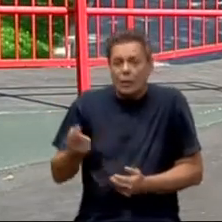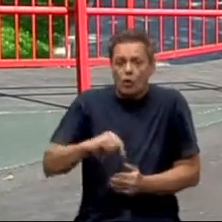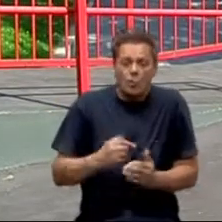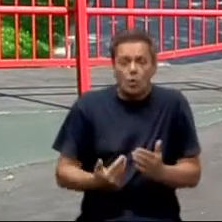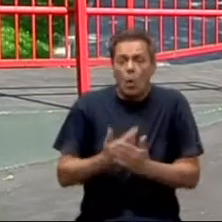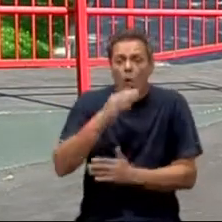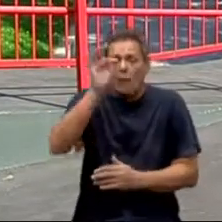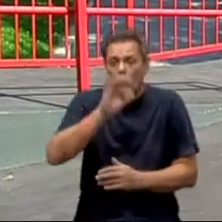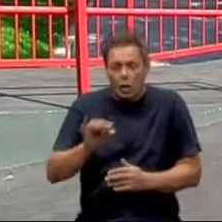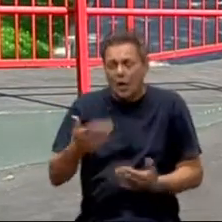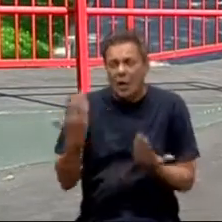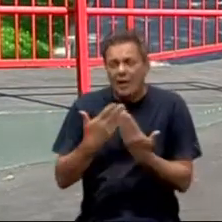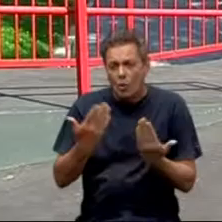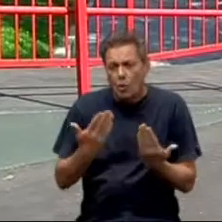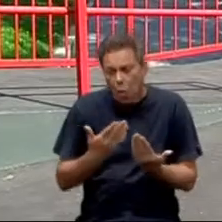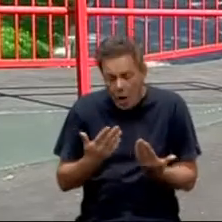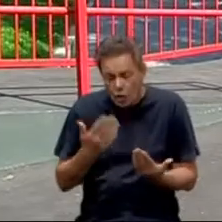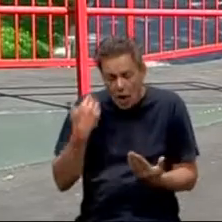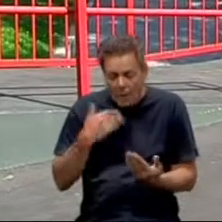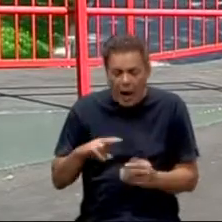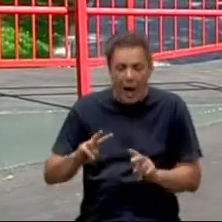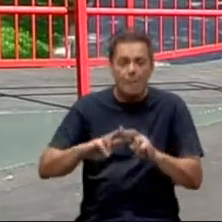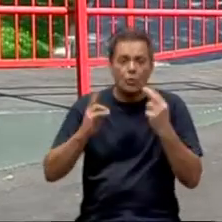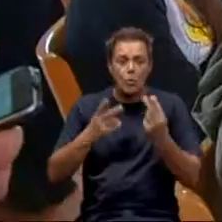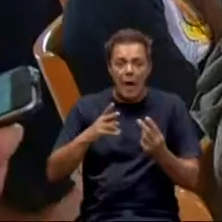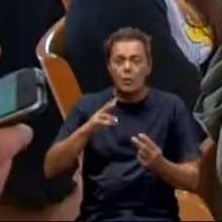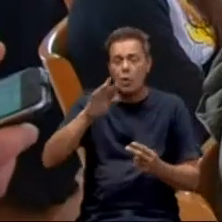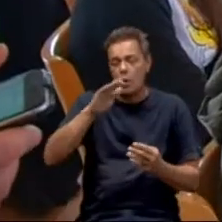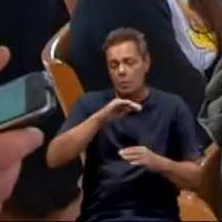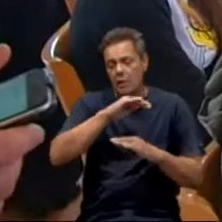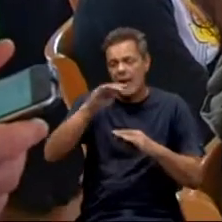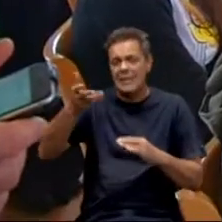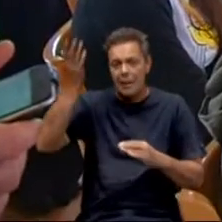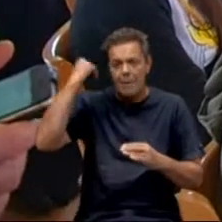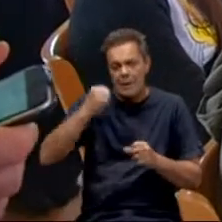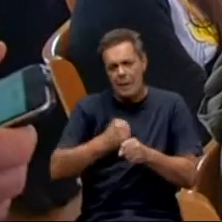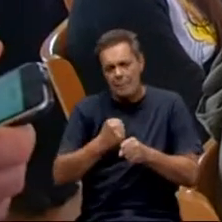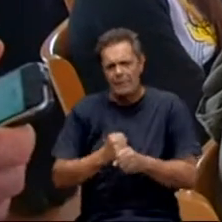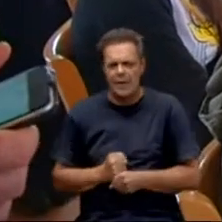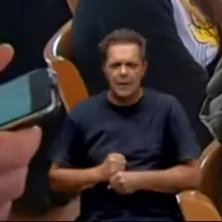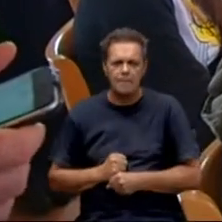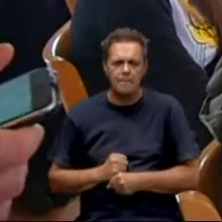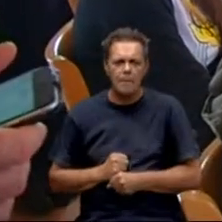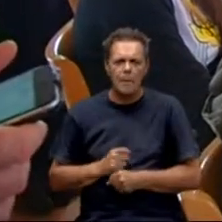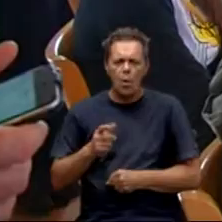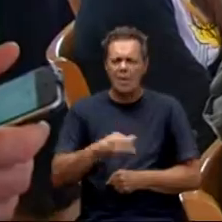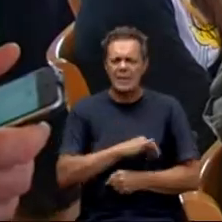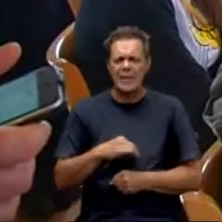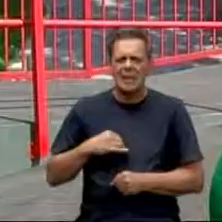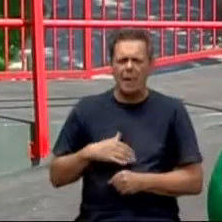nekoj međunarodnoj razini biti provedeni. I sama se Ana kao dijete susrela s opakom